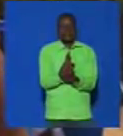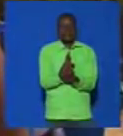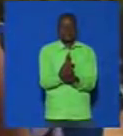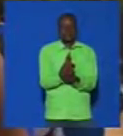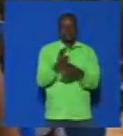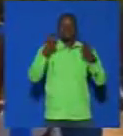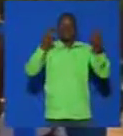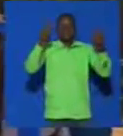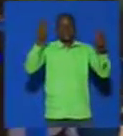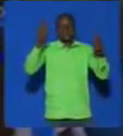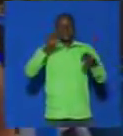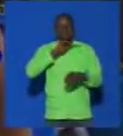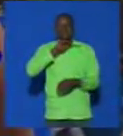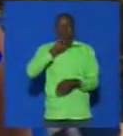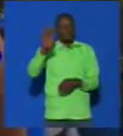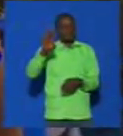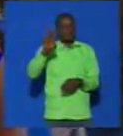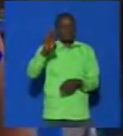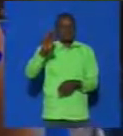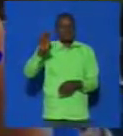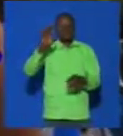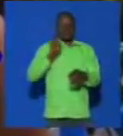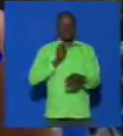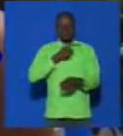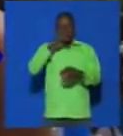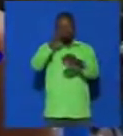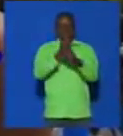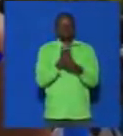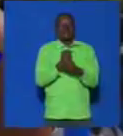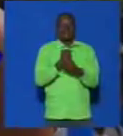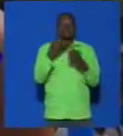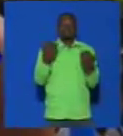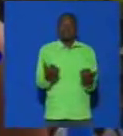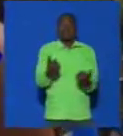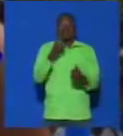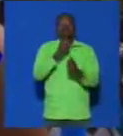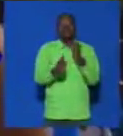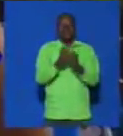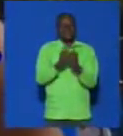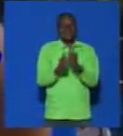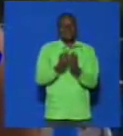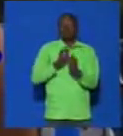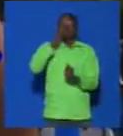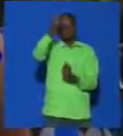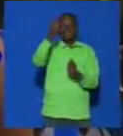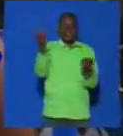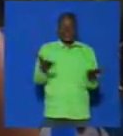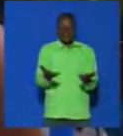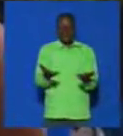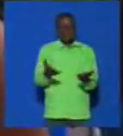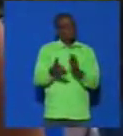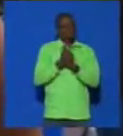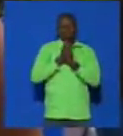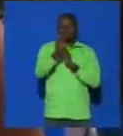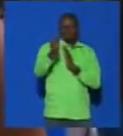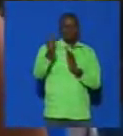la victoire à paris il n'y a pas de débat on va gagner maintenant le prince se trouve menacée arrière sur nous ici là on est confiant